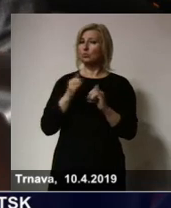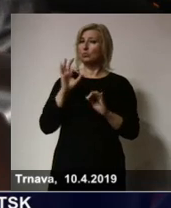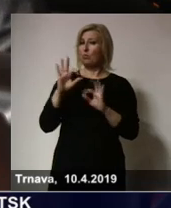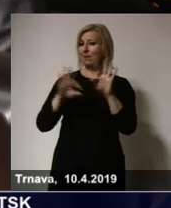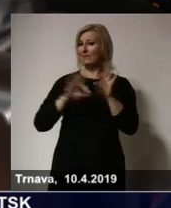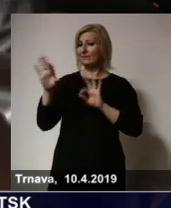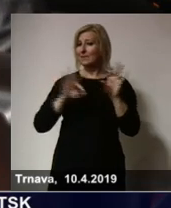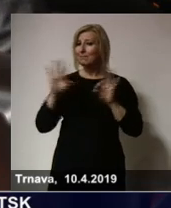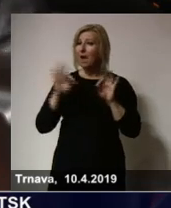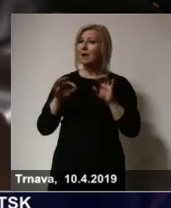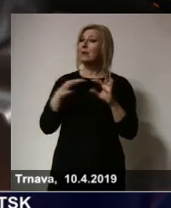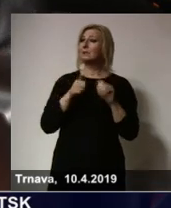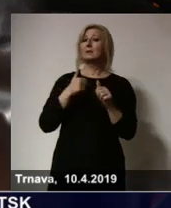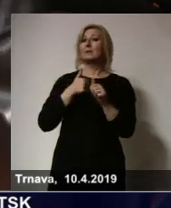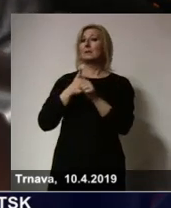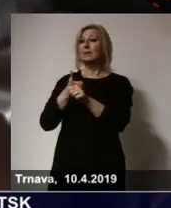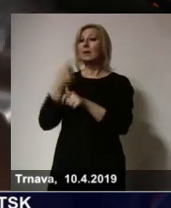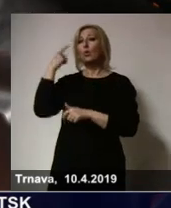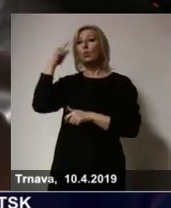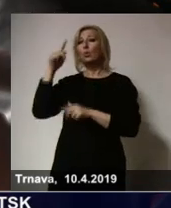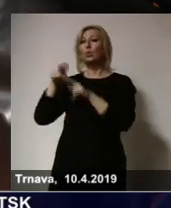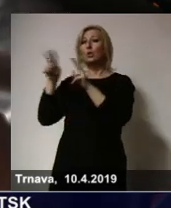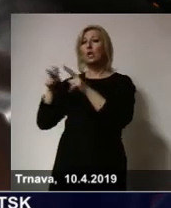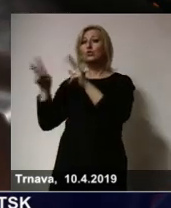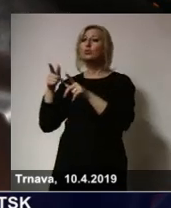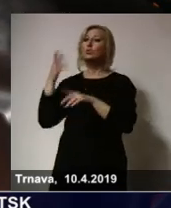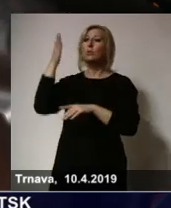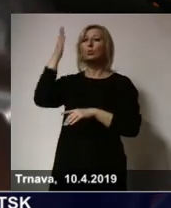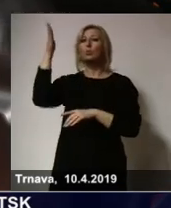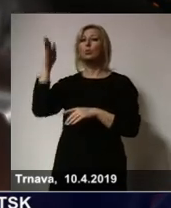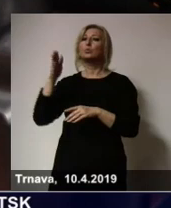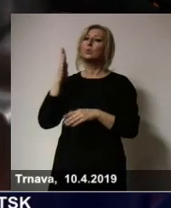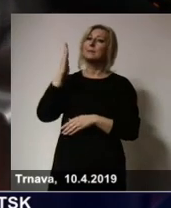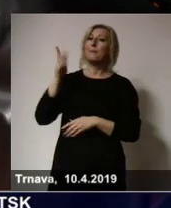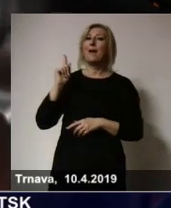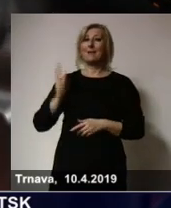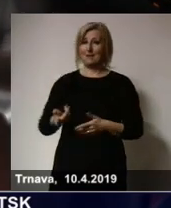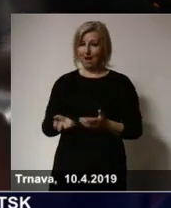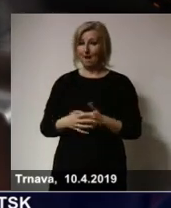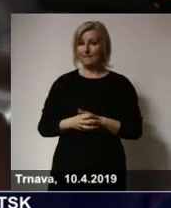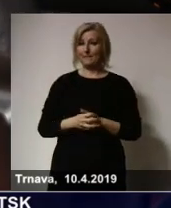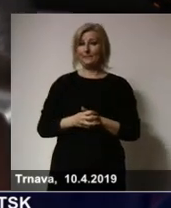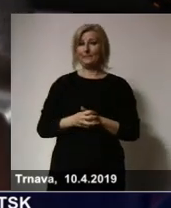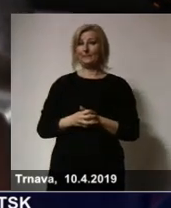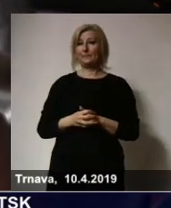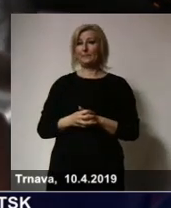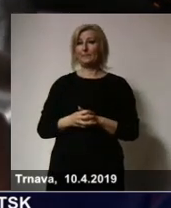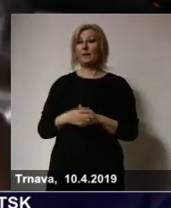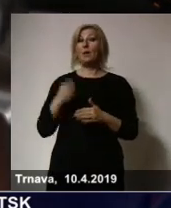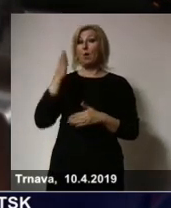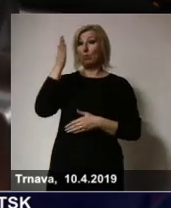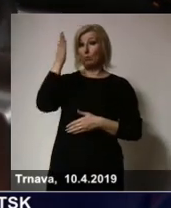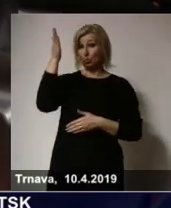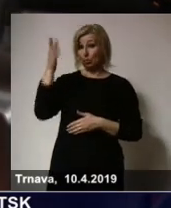inštitúcie do ďalšieho 5-ročného obdobia ťahať. Z diskusií, a tým sa budú zaoberať jednotlivé komisie,